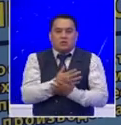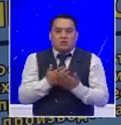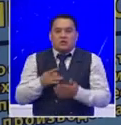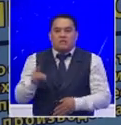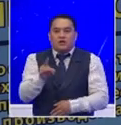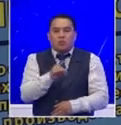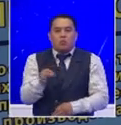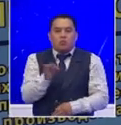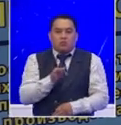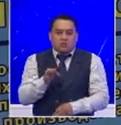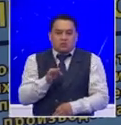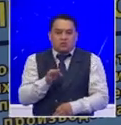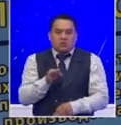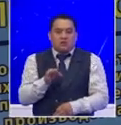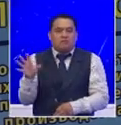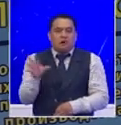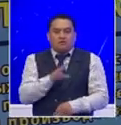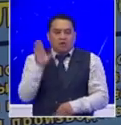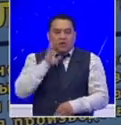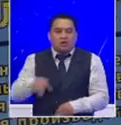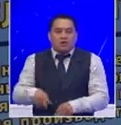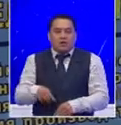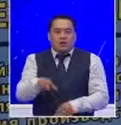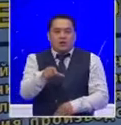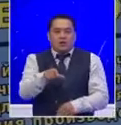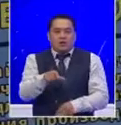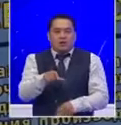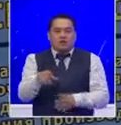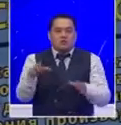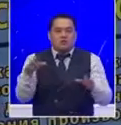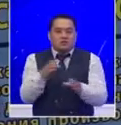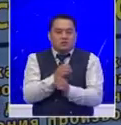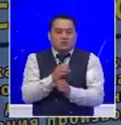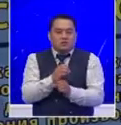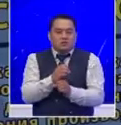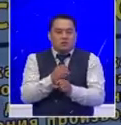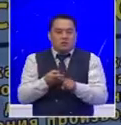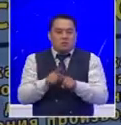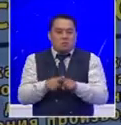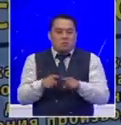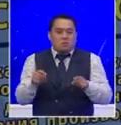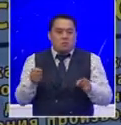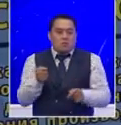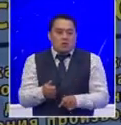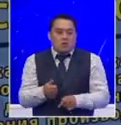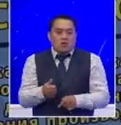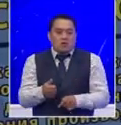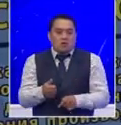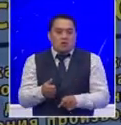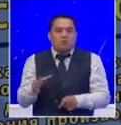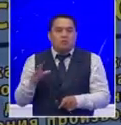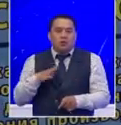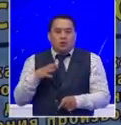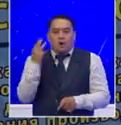регионов области. Во всех реках приточность в разы меньше. То есть это, если было